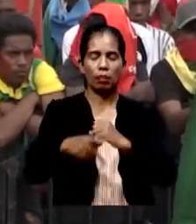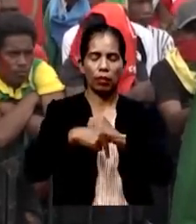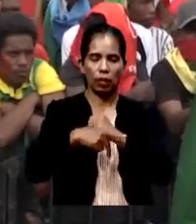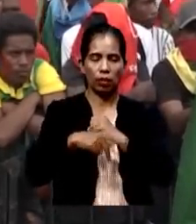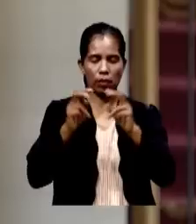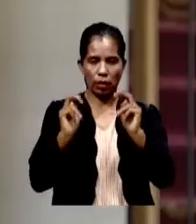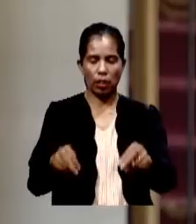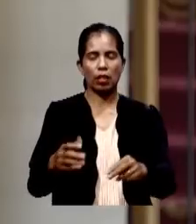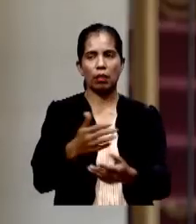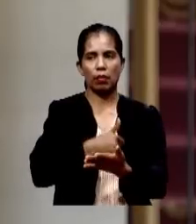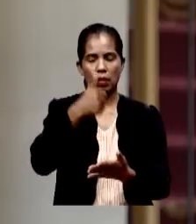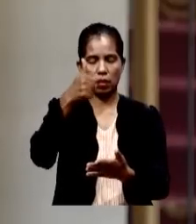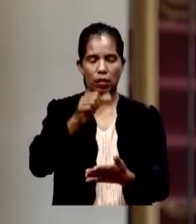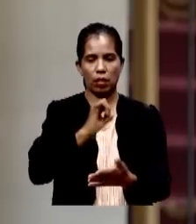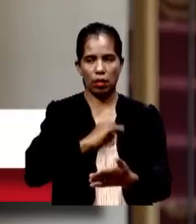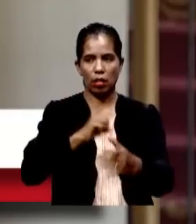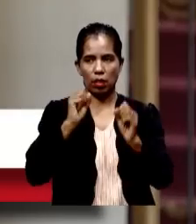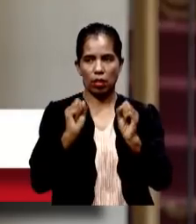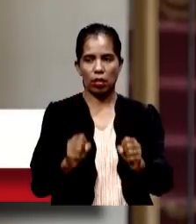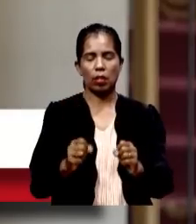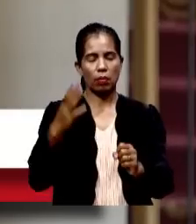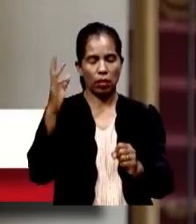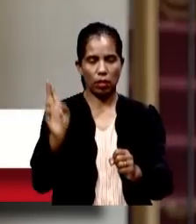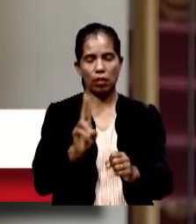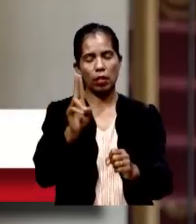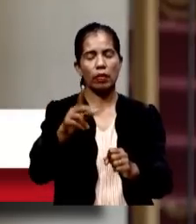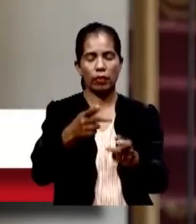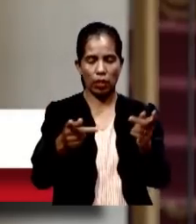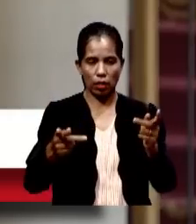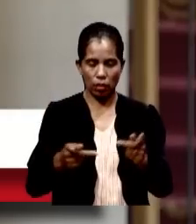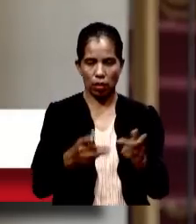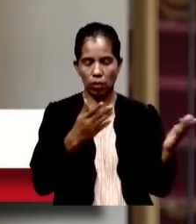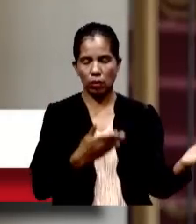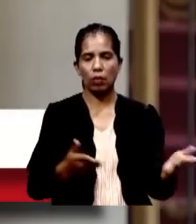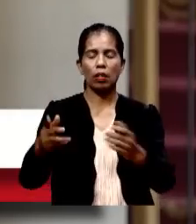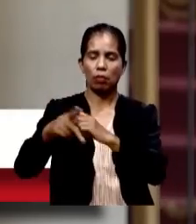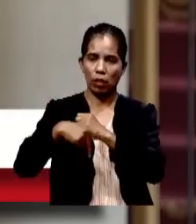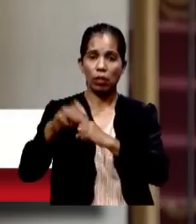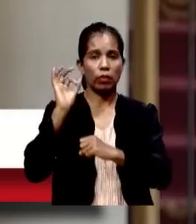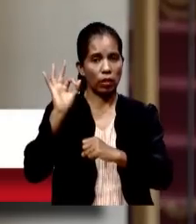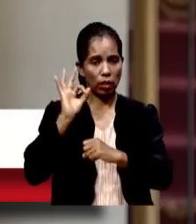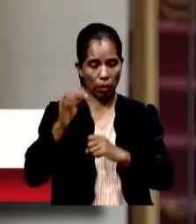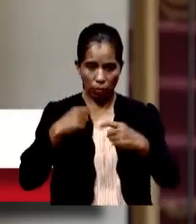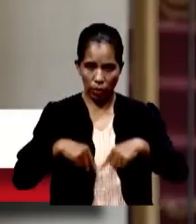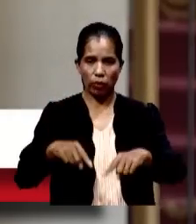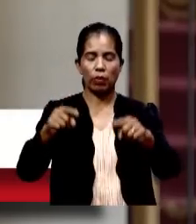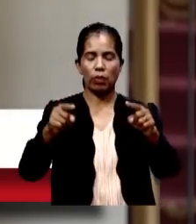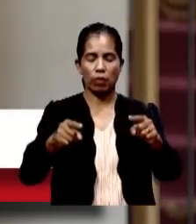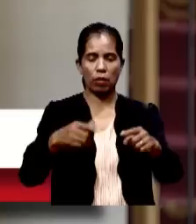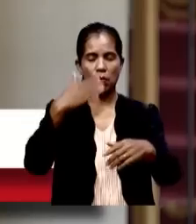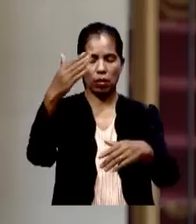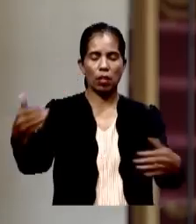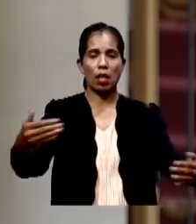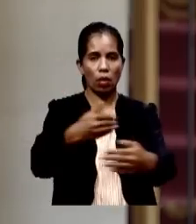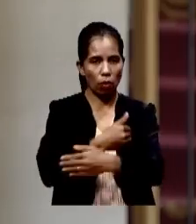2023. Ao tem que ocupa fatin rumah ya Fretilin. Atulori Fretilin. Ba oi, para hakuak líder